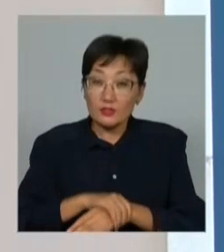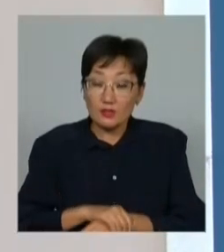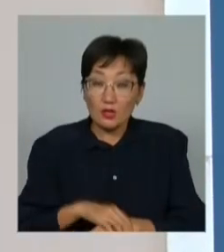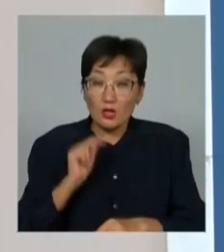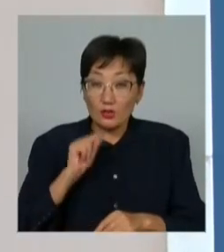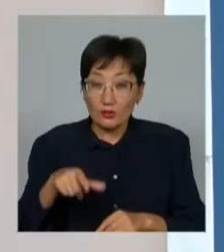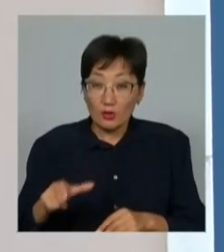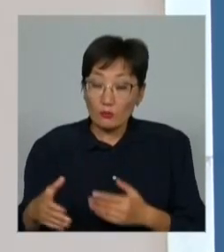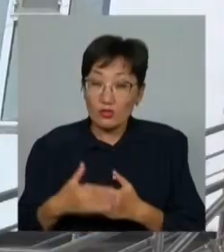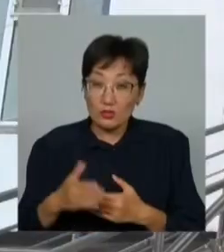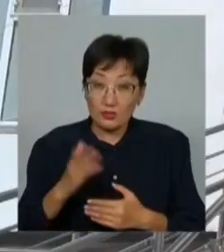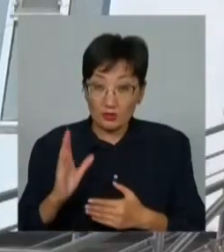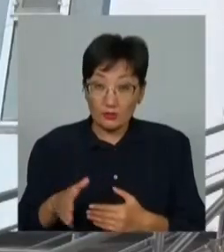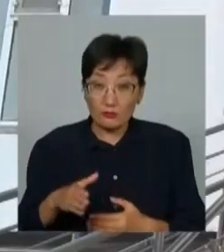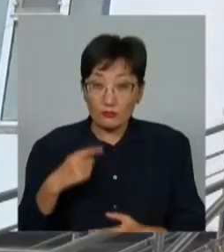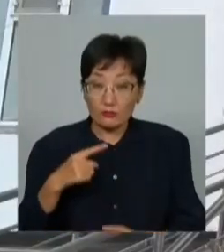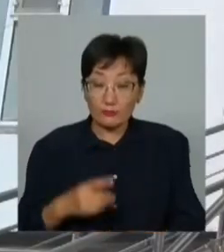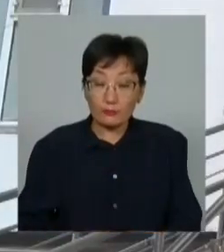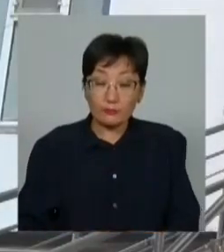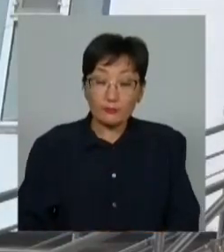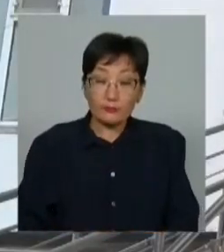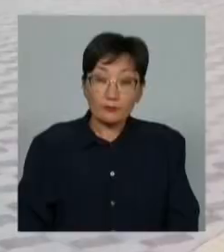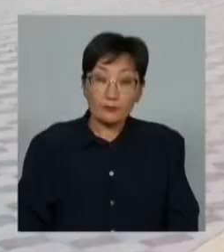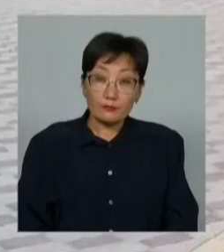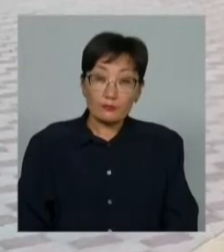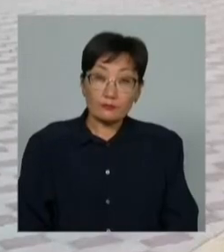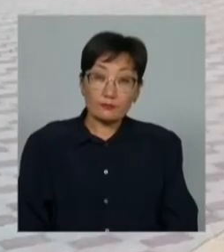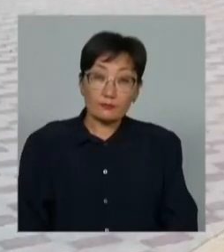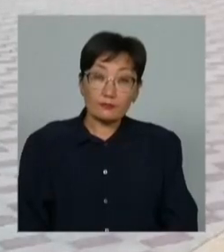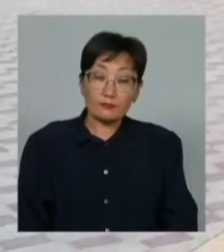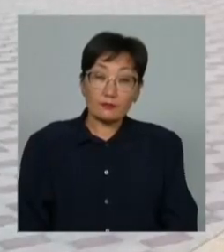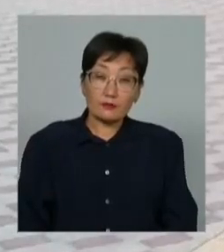кінәлілер жазаланады деп отыр. Райымбек Сафиолла, Айбек Байзақов, Атыраудан.